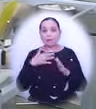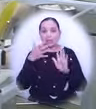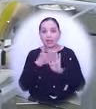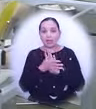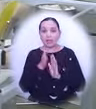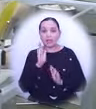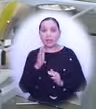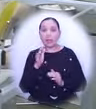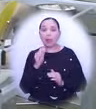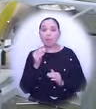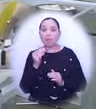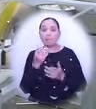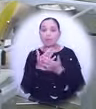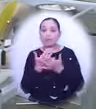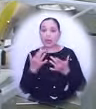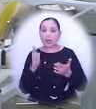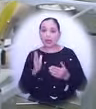ketadigan masalliqlar.